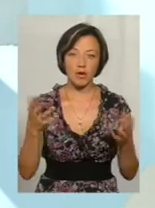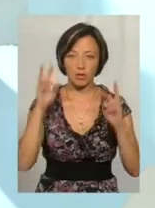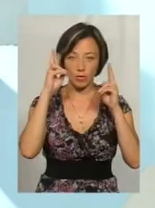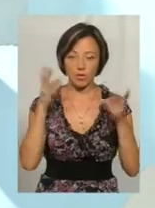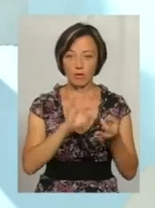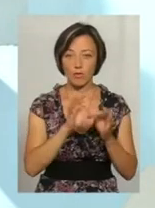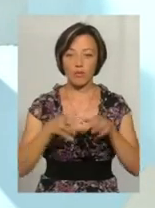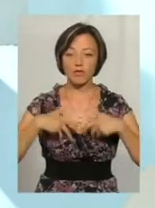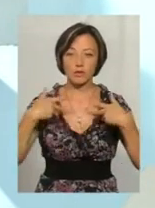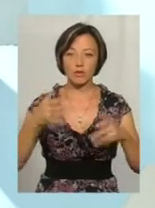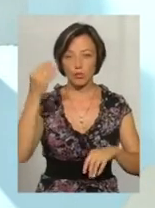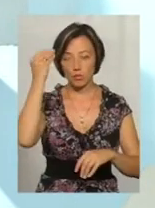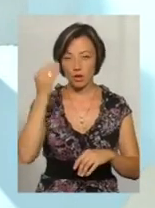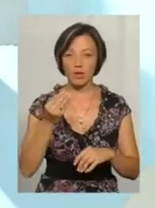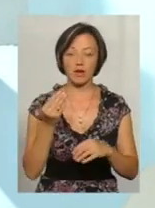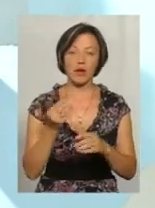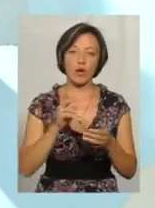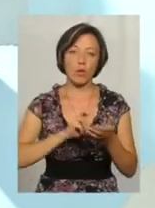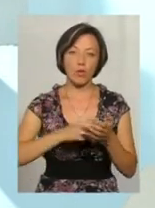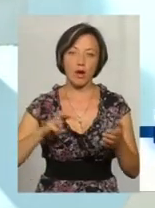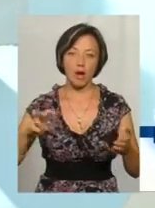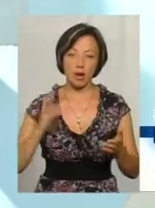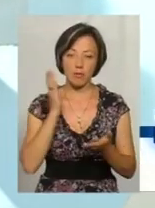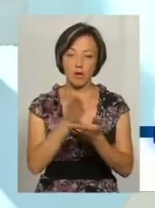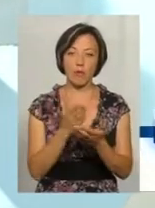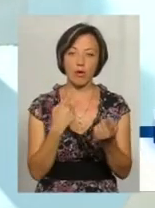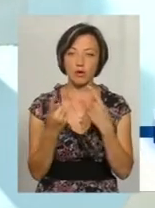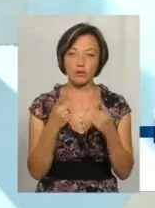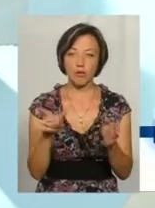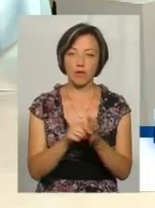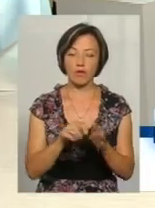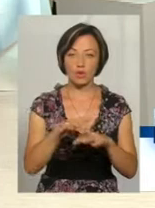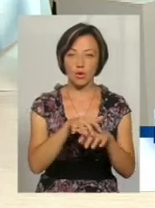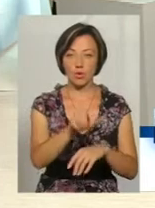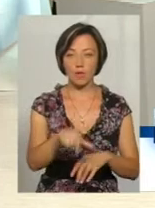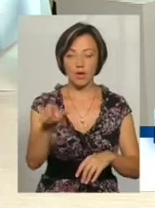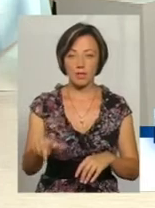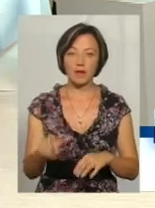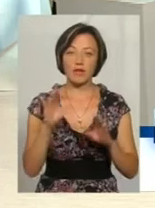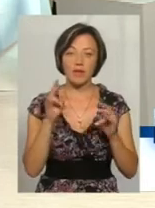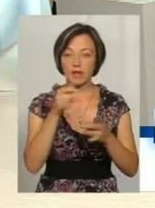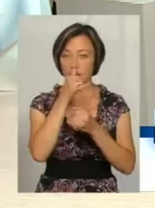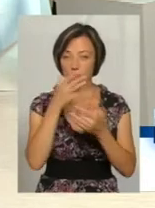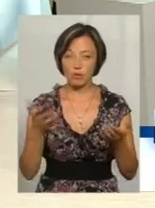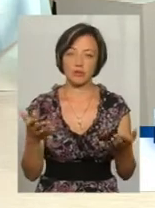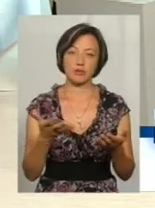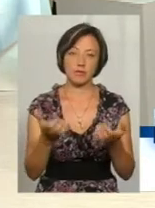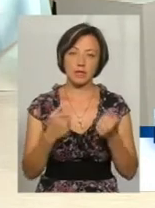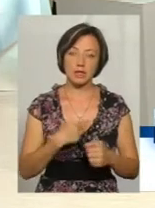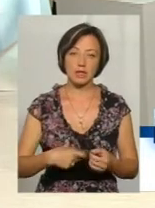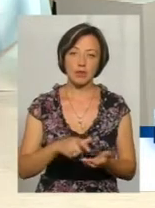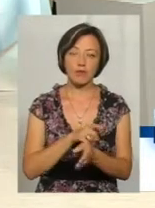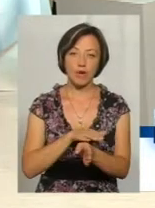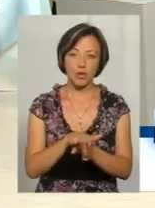формувати та висловлювати власні думки, уникає прямої та відвертої розмови з громадськістю. І ми говоримо, що він не може взяти на себе